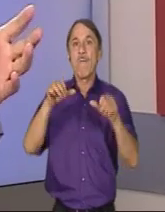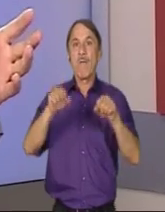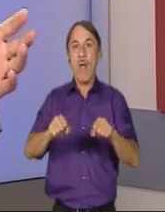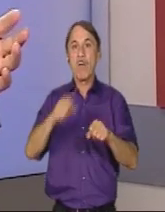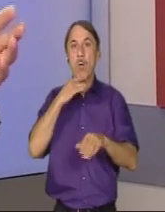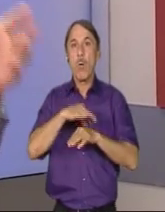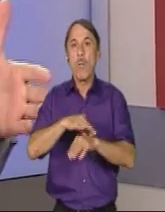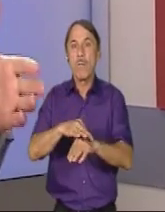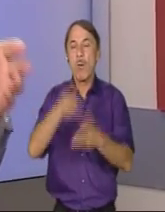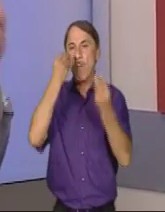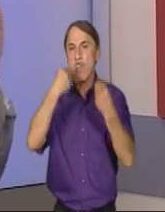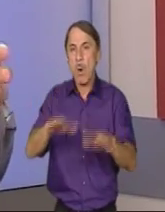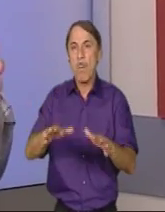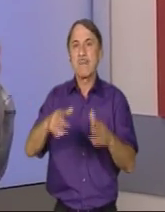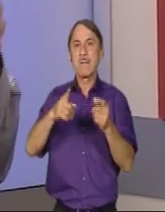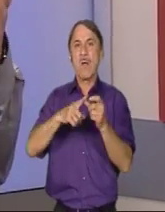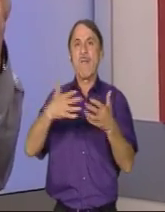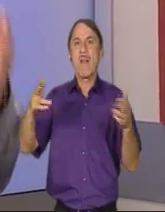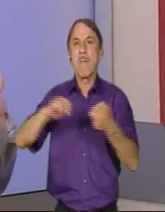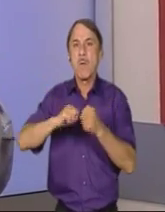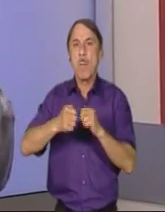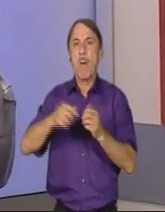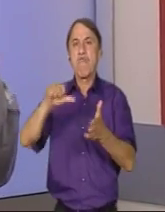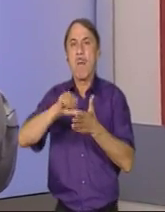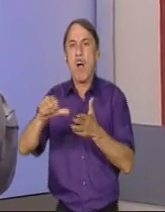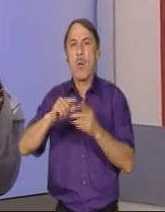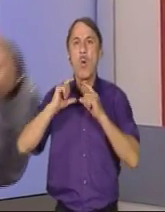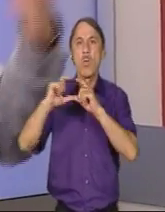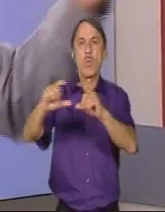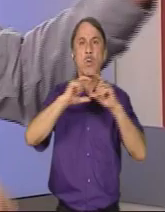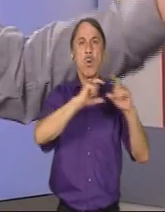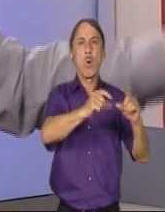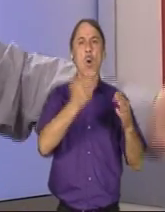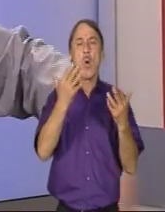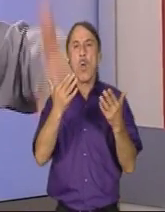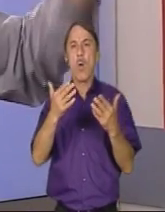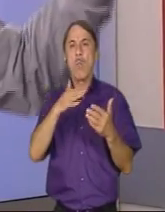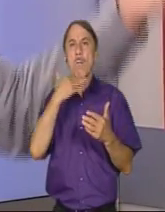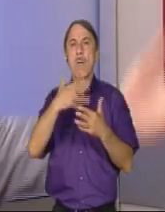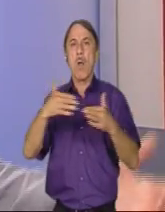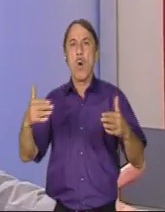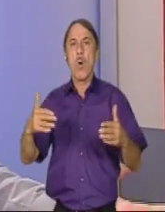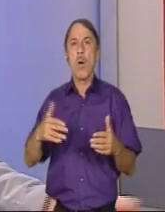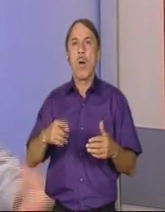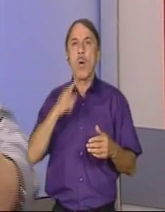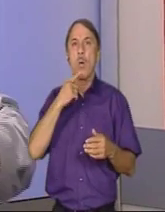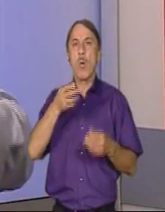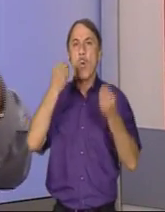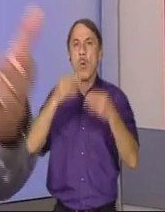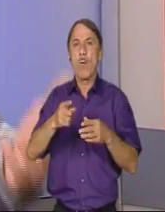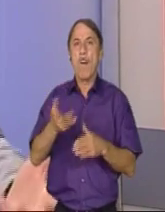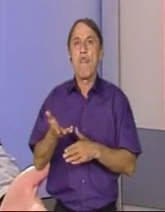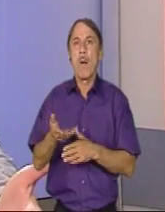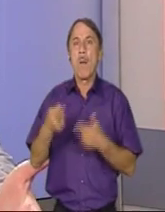to ta vlada koja te vodi u bankrot, u propast, u zavisnost od MMF-a i Svetske banke, u zaduživanje od ne znam koliko desetina milijardi,